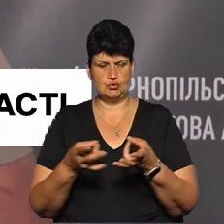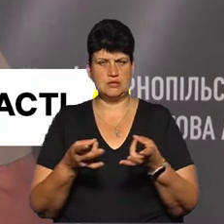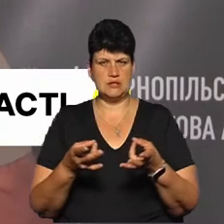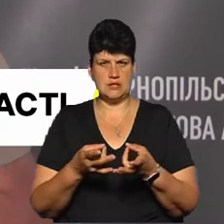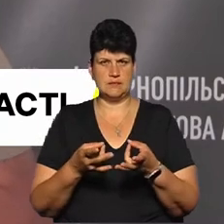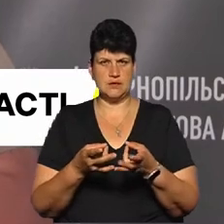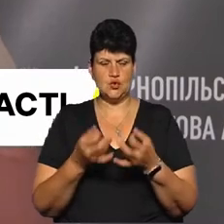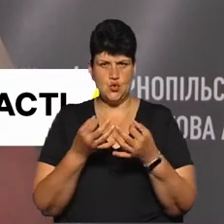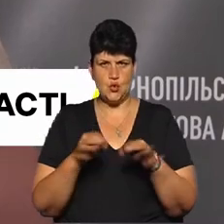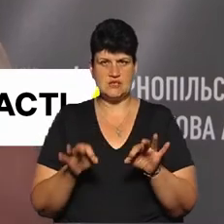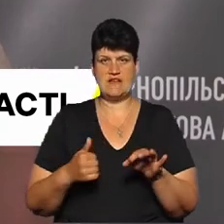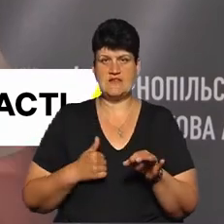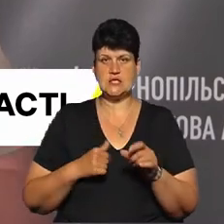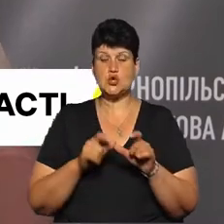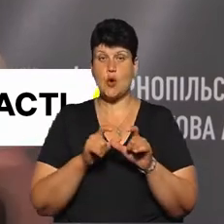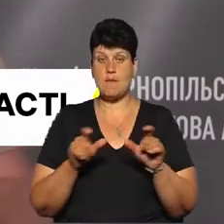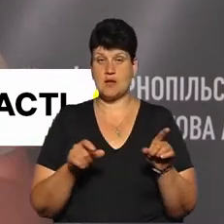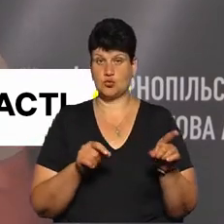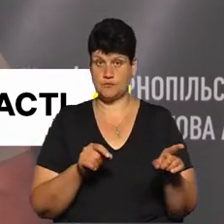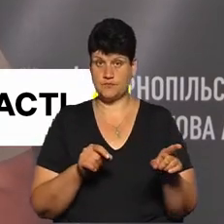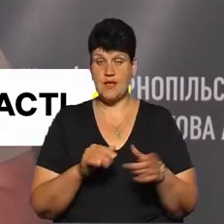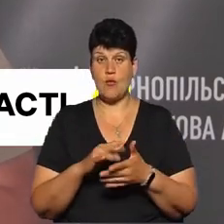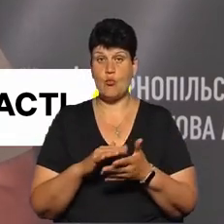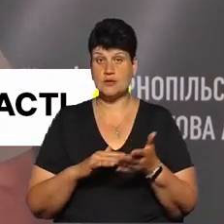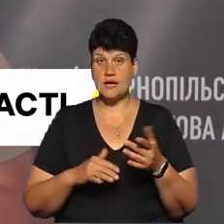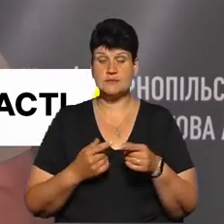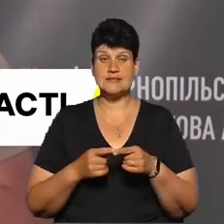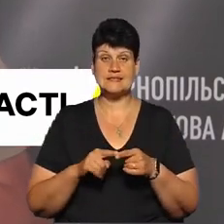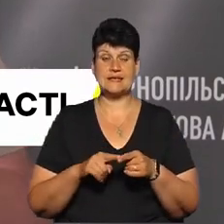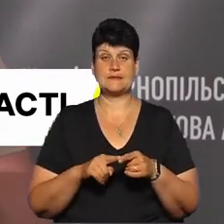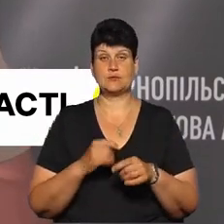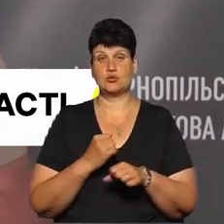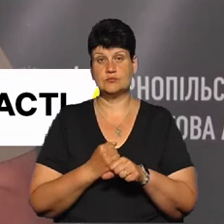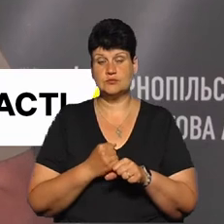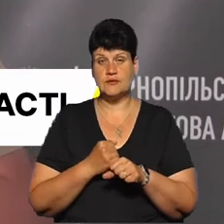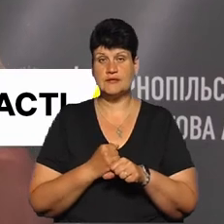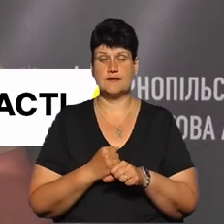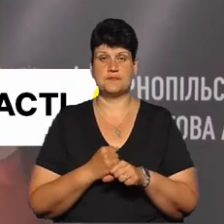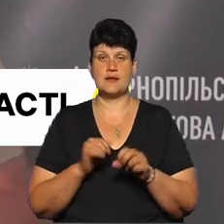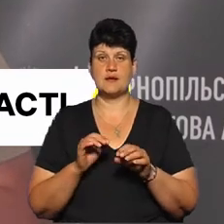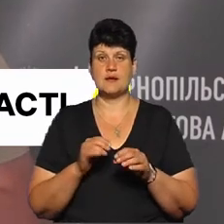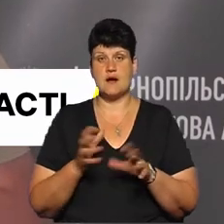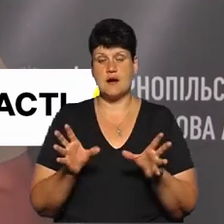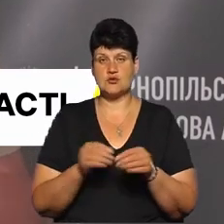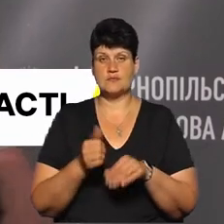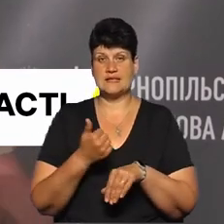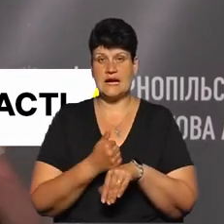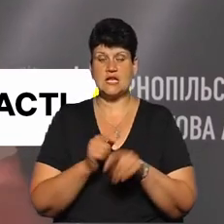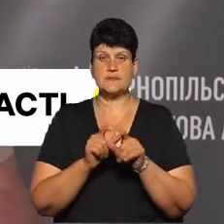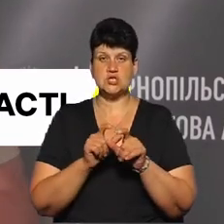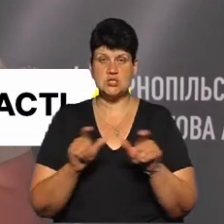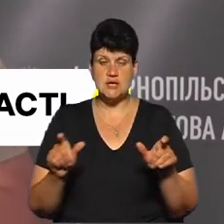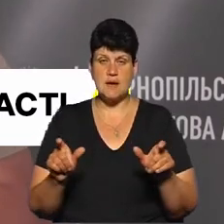дозвіл військкомату. А в подальшому за ці 2 дні ми пробуємо напрацювати алгоритм разом з Генеральним штабом, з Міністерством оборони по